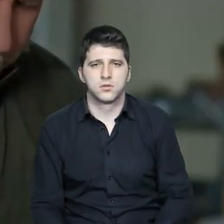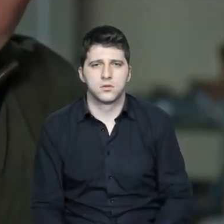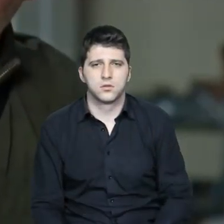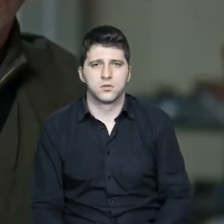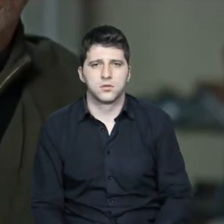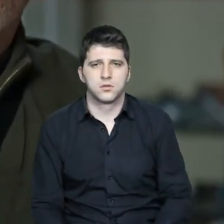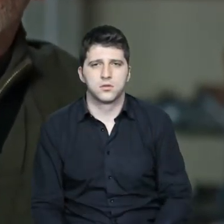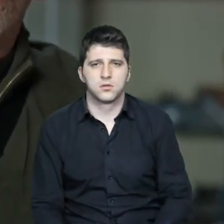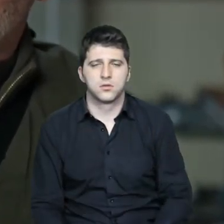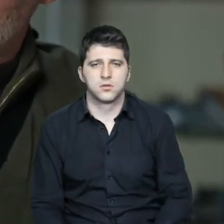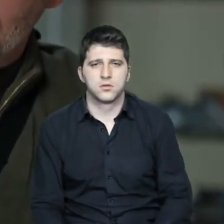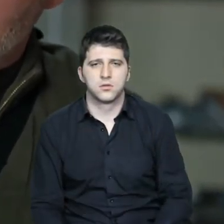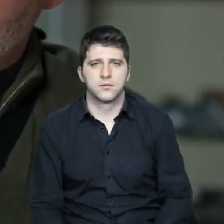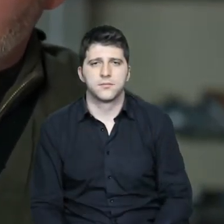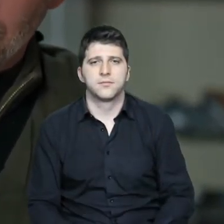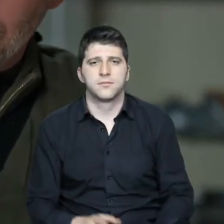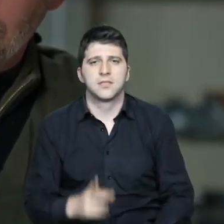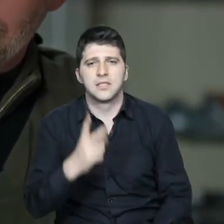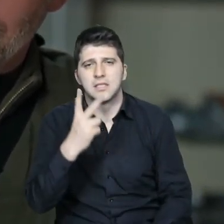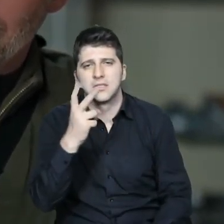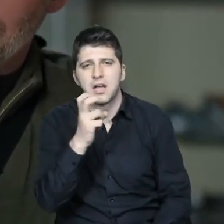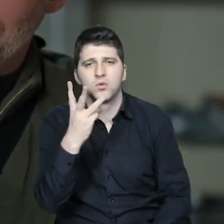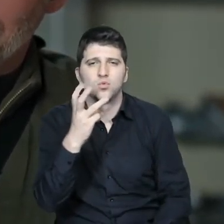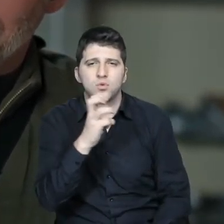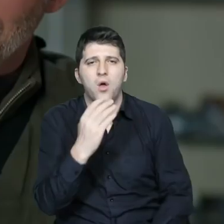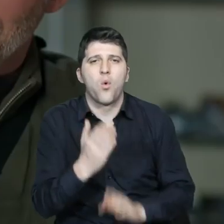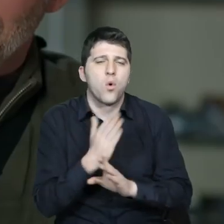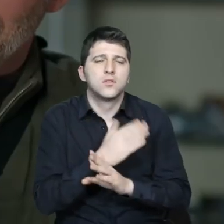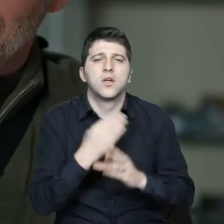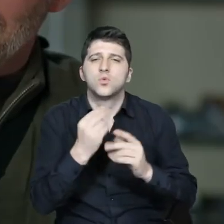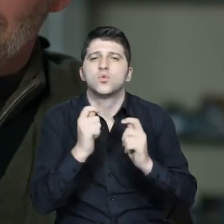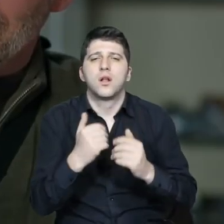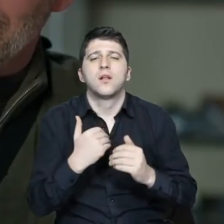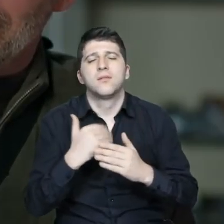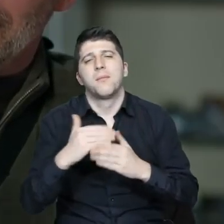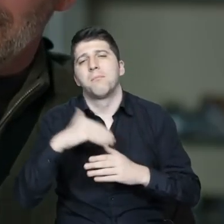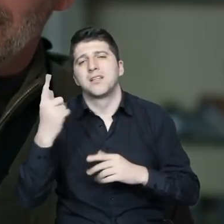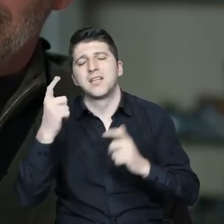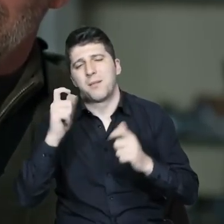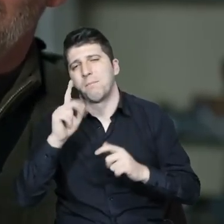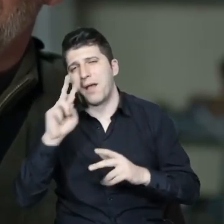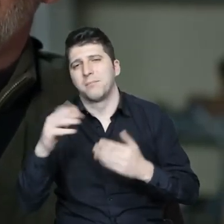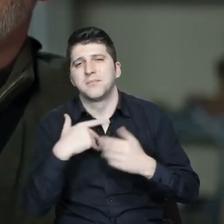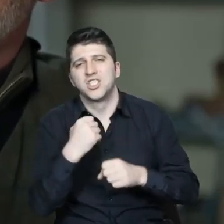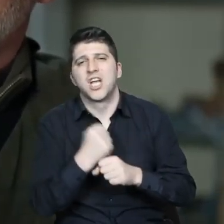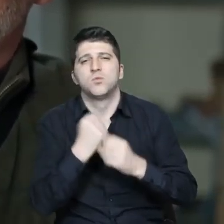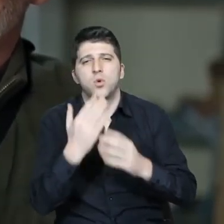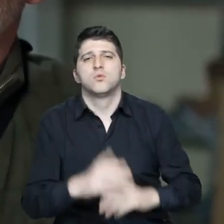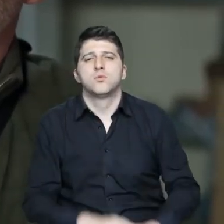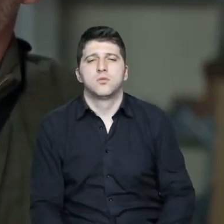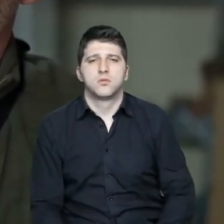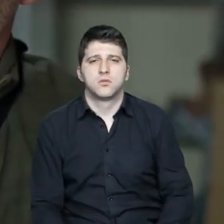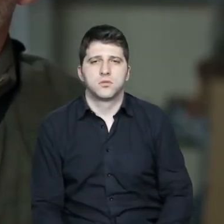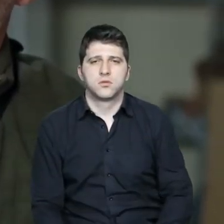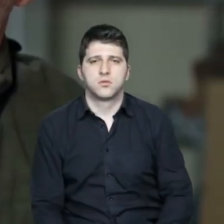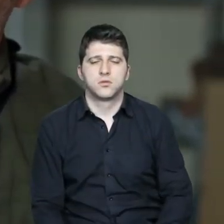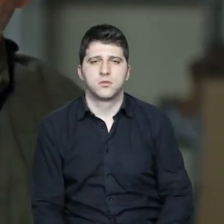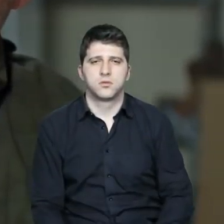koluna takıldı. Yalnız 2-3 aydan önce teslim edemem. Ben o zaman başka bir yere bakayım. Size geçmiş olsun.